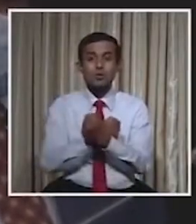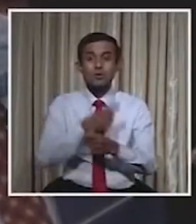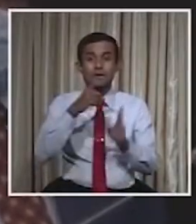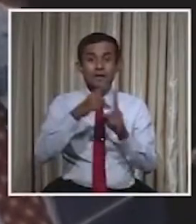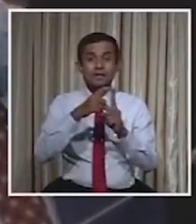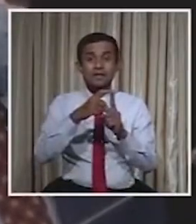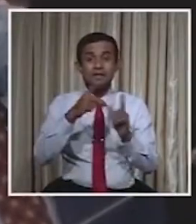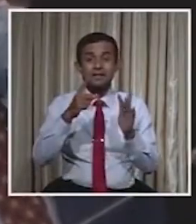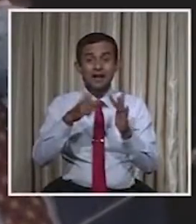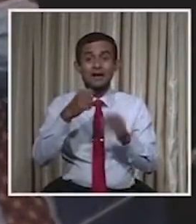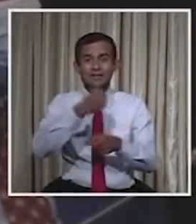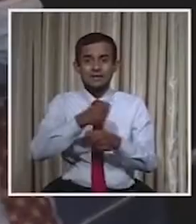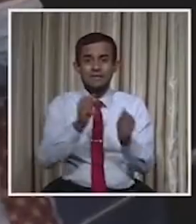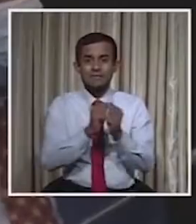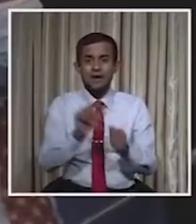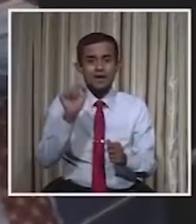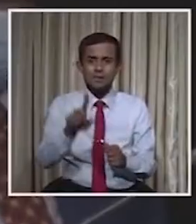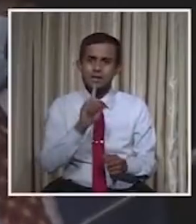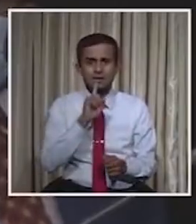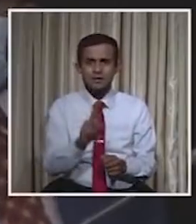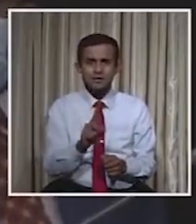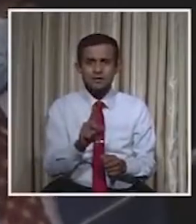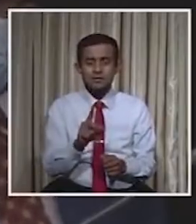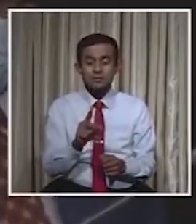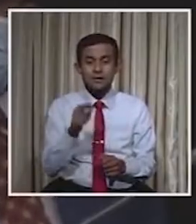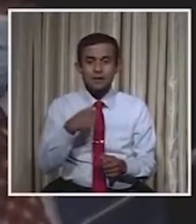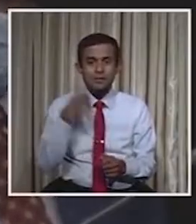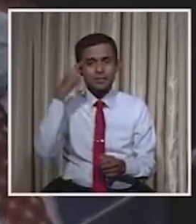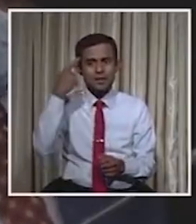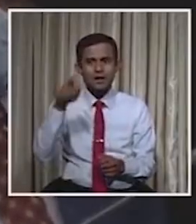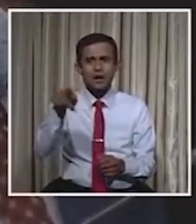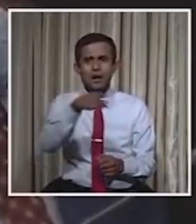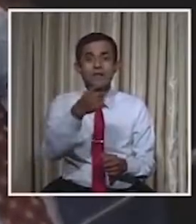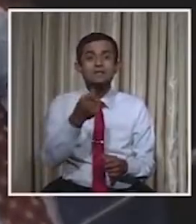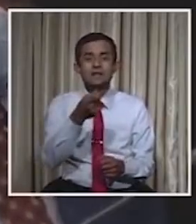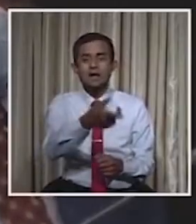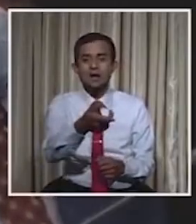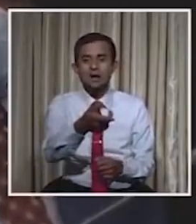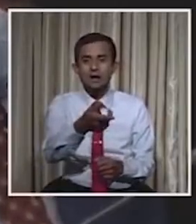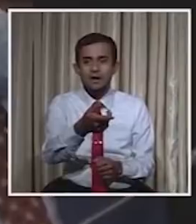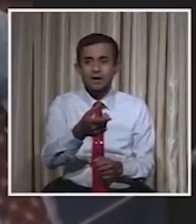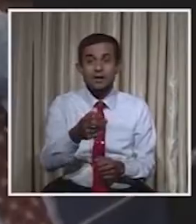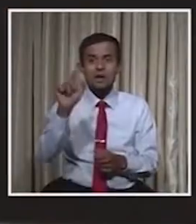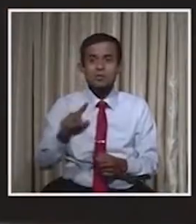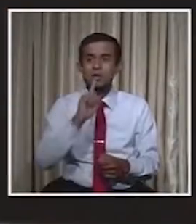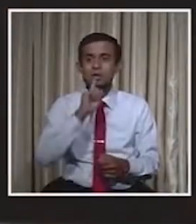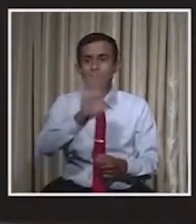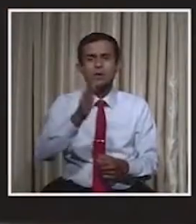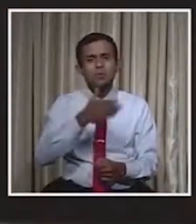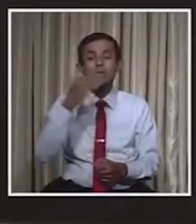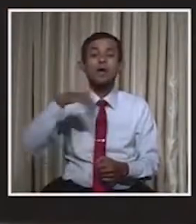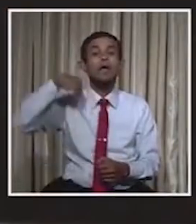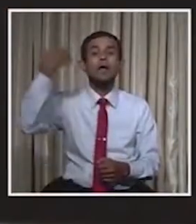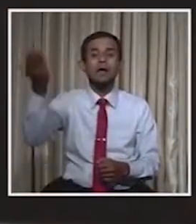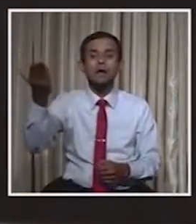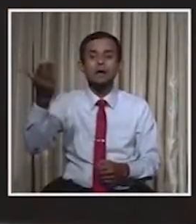ஒன்று தாக்க முயற்சித்ததாக பாராளுமன்ற உறுப்பினர் லக்ஷ்மண் கிரியல தெரிவித்துள்ளார். இதனால் எதிர்க்கட்சி பாராளுமன்ற உறுப்பினர்களின் பாதுகாப்பை உறுதி செய்யும் வரை